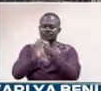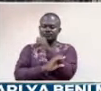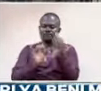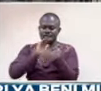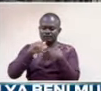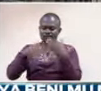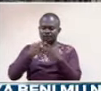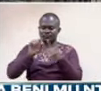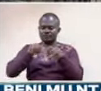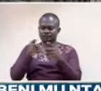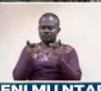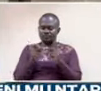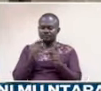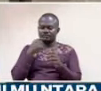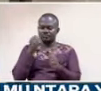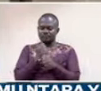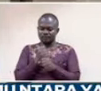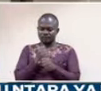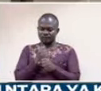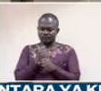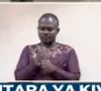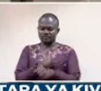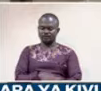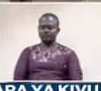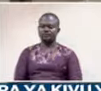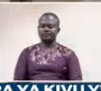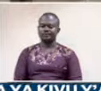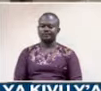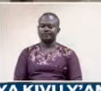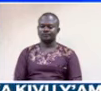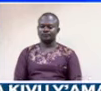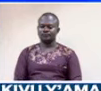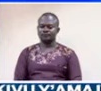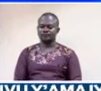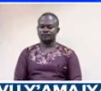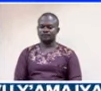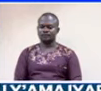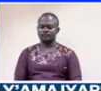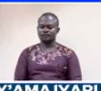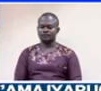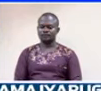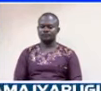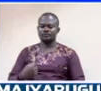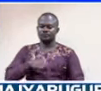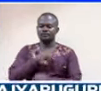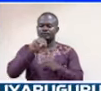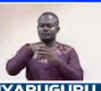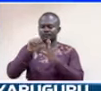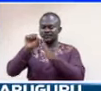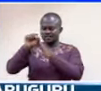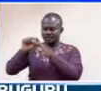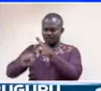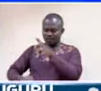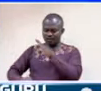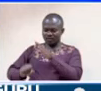hose bitewe n'ahari umwanya. Kwizera Bosco mu mujyi wa Kigali. Reka twerekeze no mu ntara y'Amajyepfo